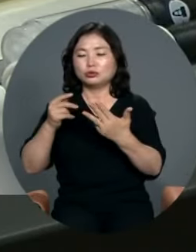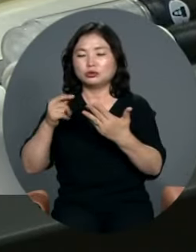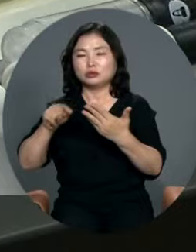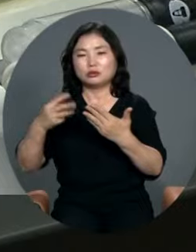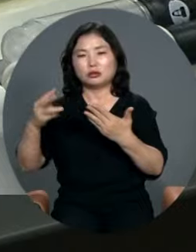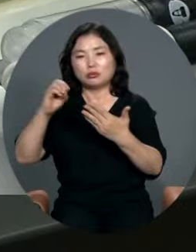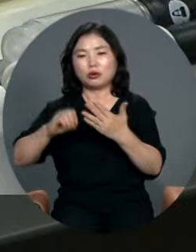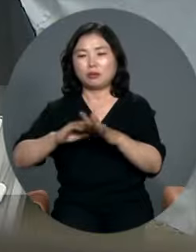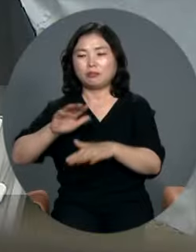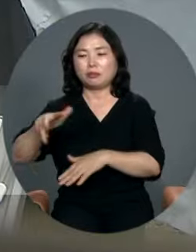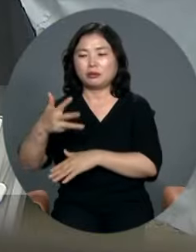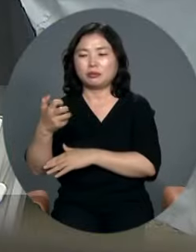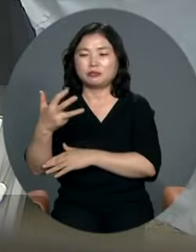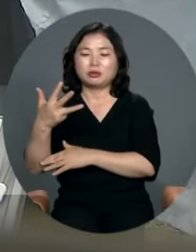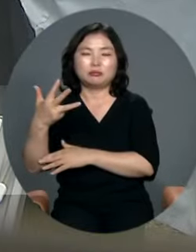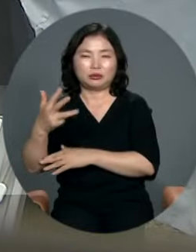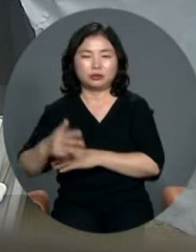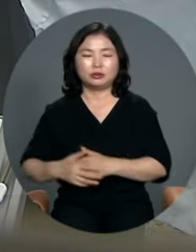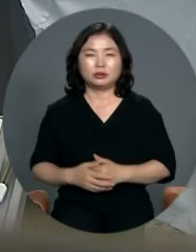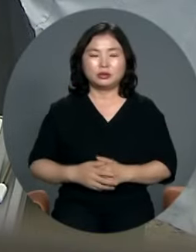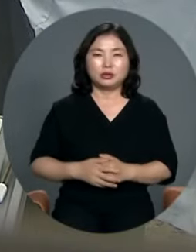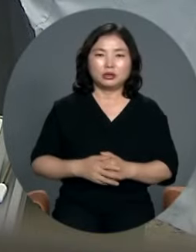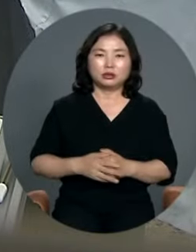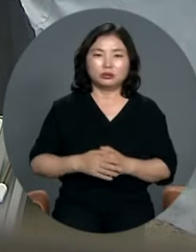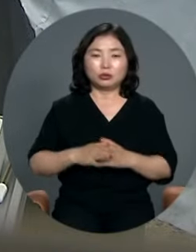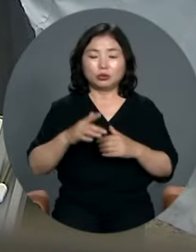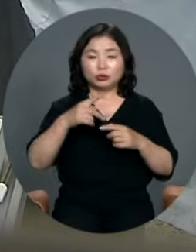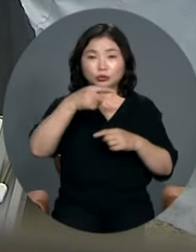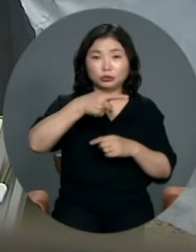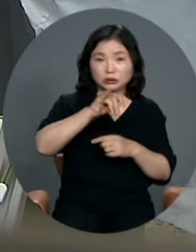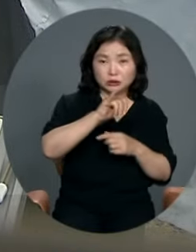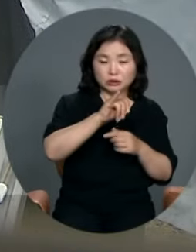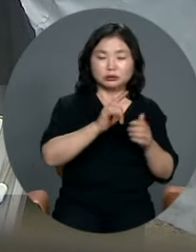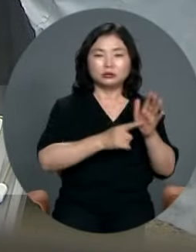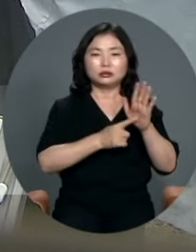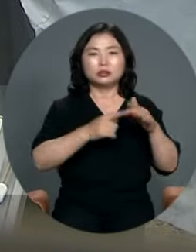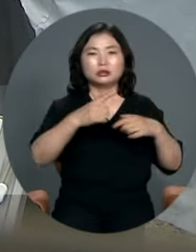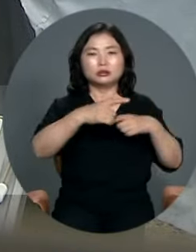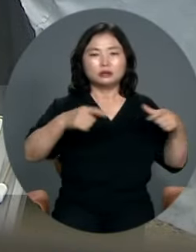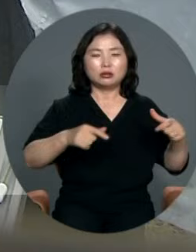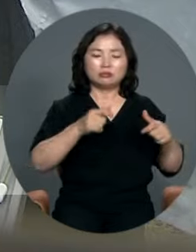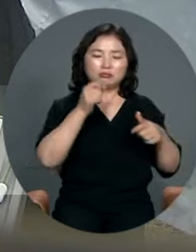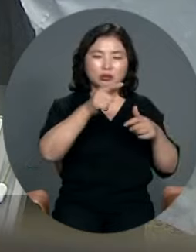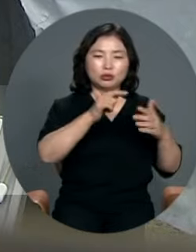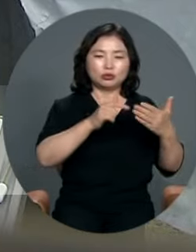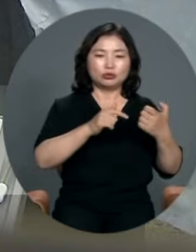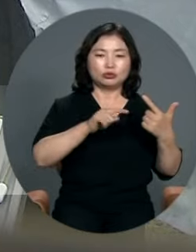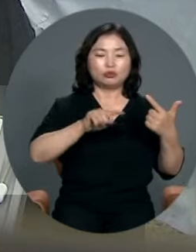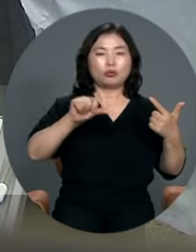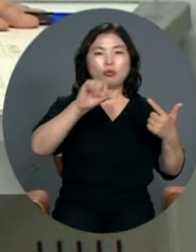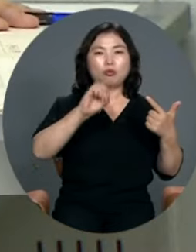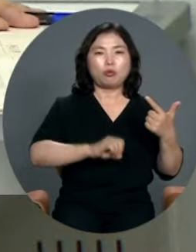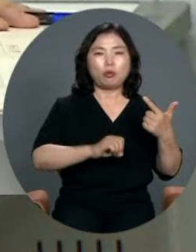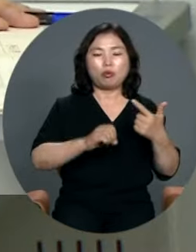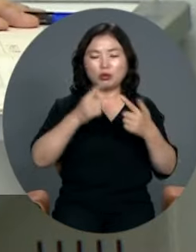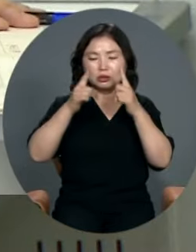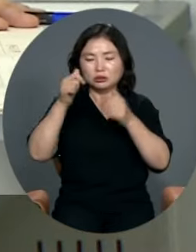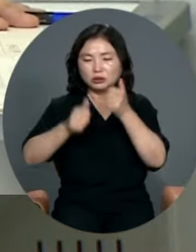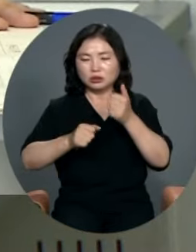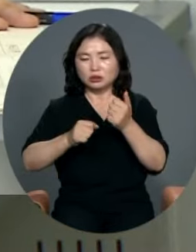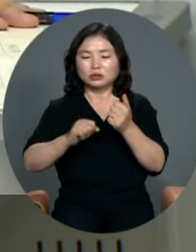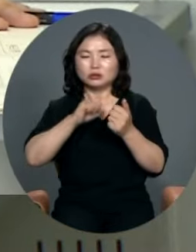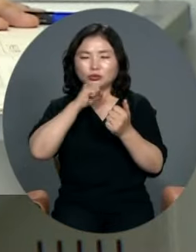59.3%인 888명이나 됩니다. 그리고 수시 모집에서 지역 인재 전형의 96.5%가 수능 최저